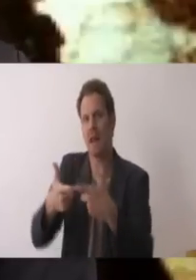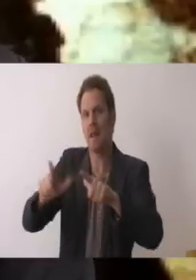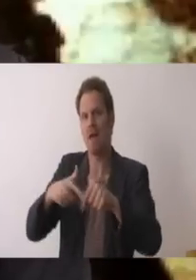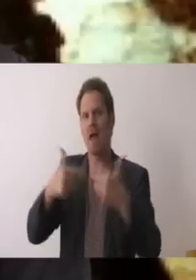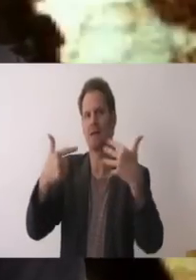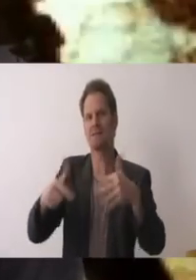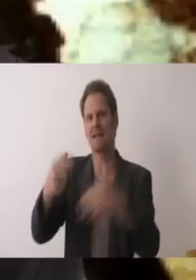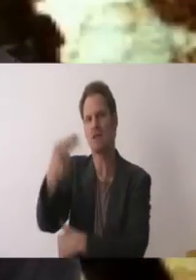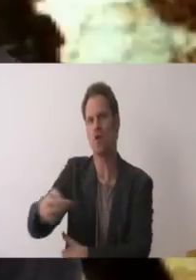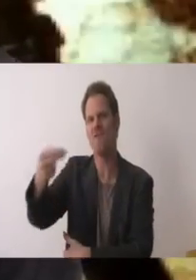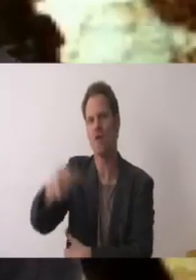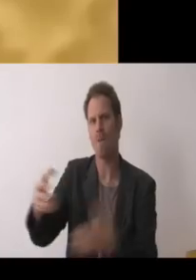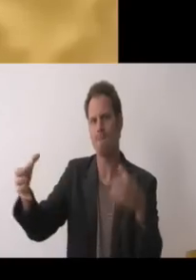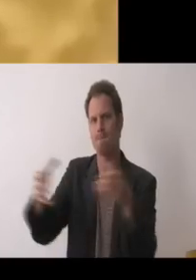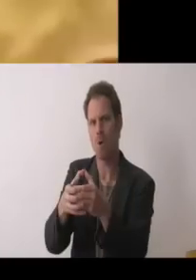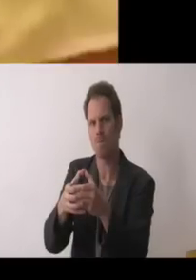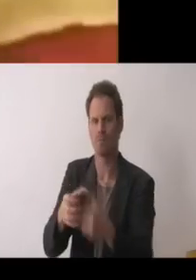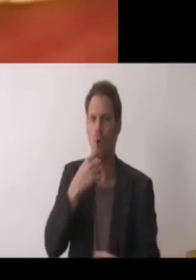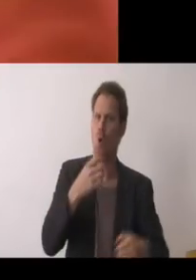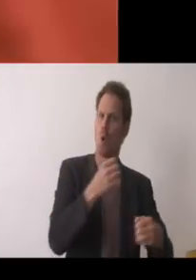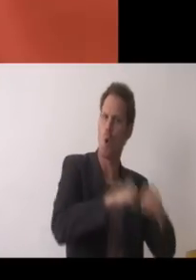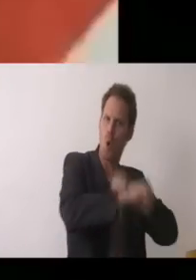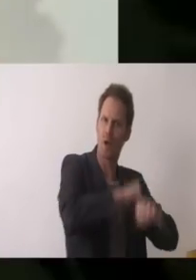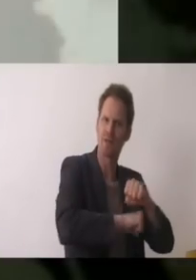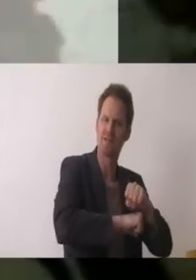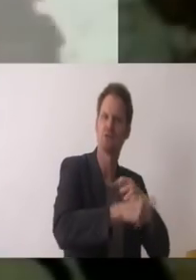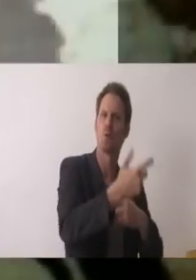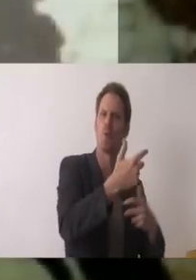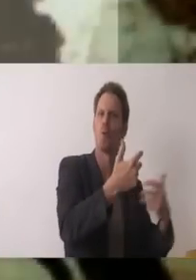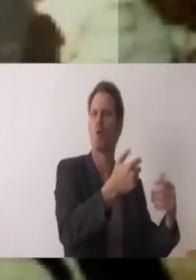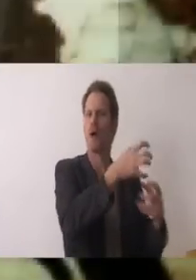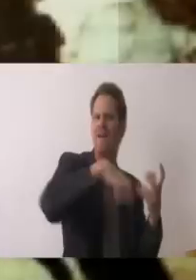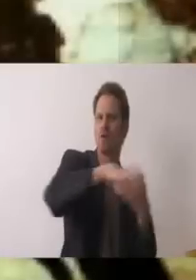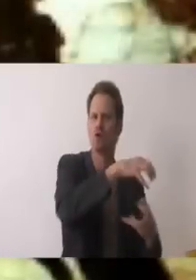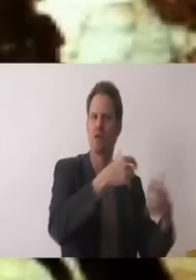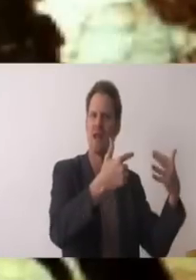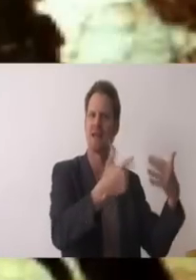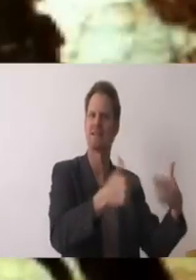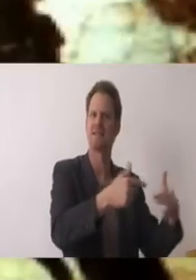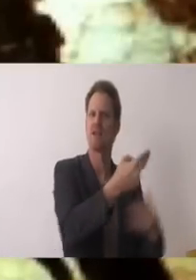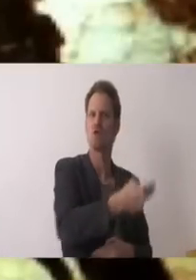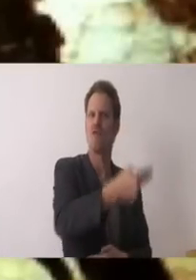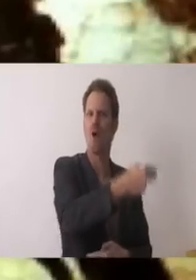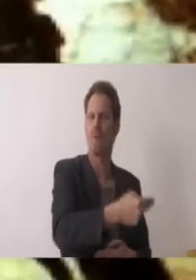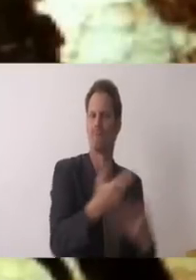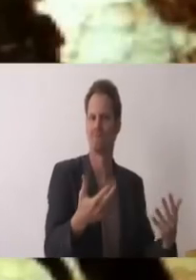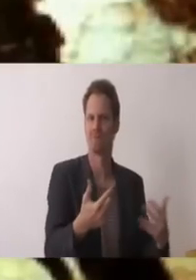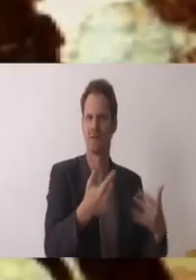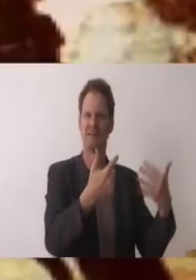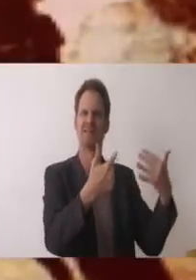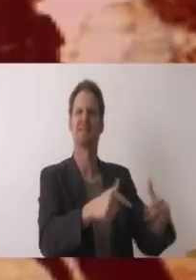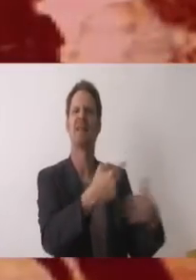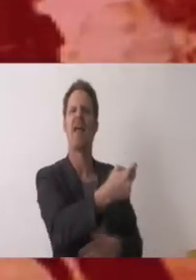mouvement du 17 novembre. L'organisation révolutionnaire du 17 novembre, ou 17N, en grec Epanastatiki